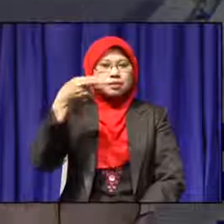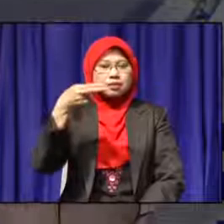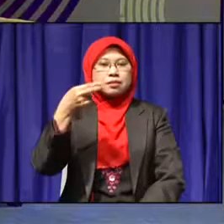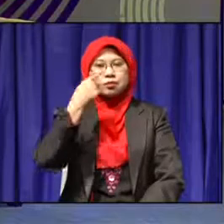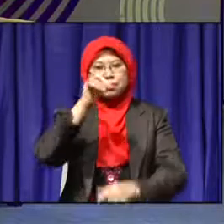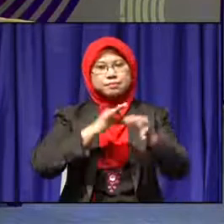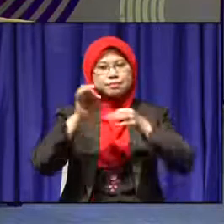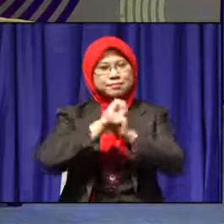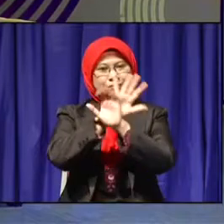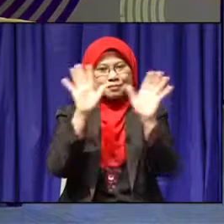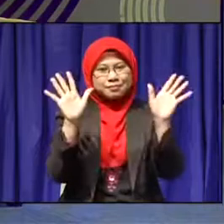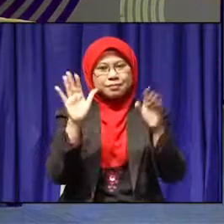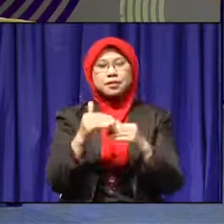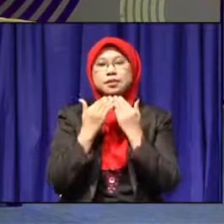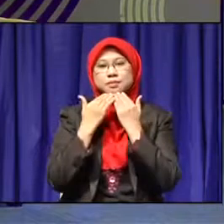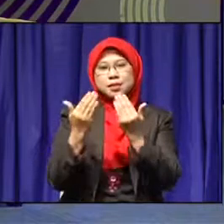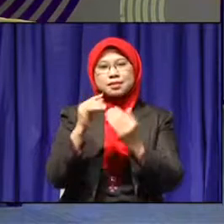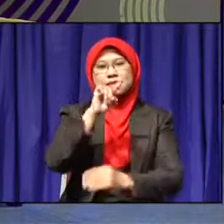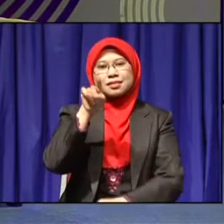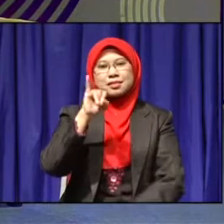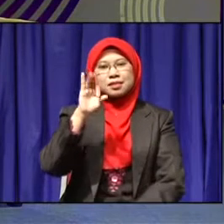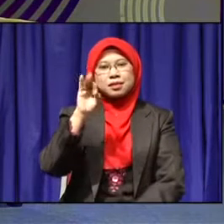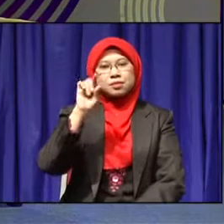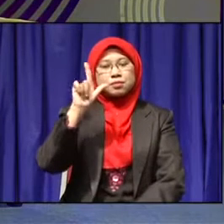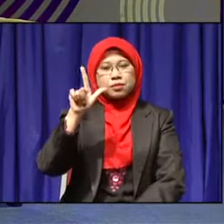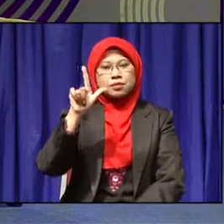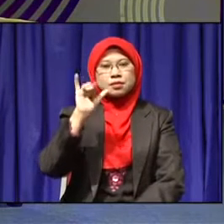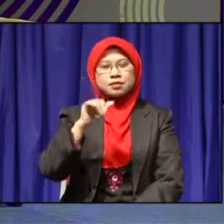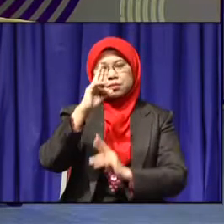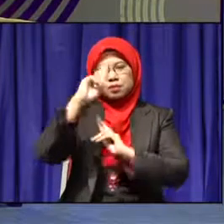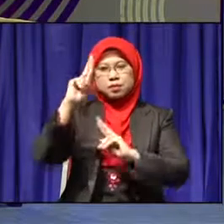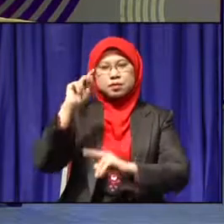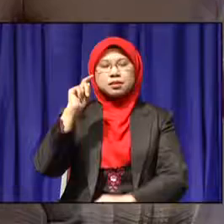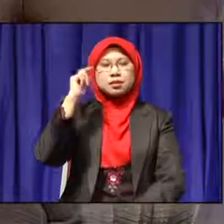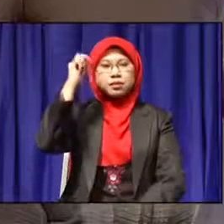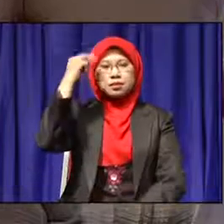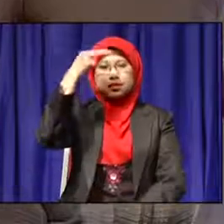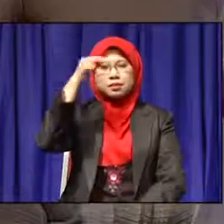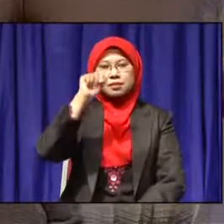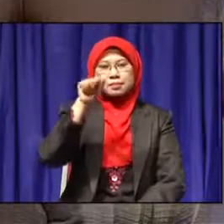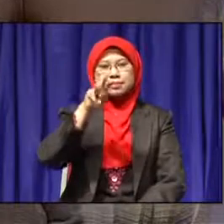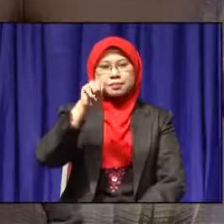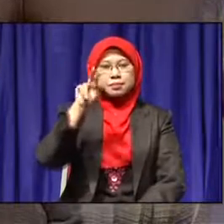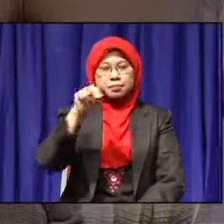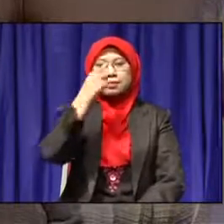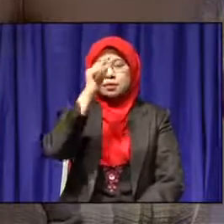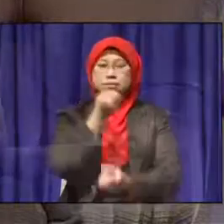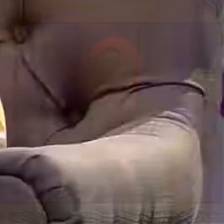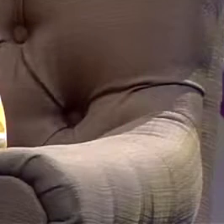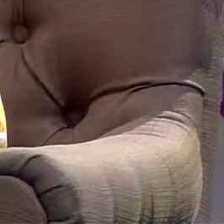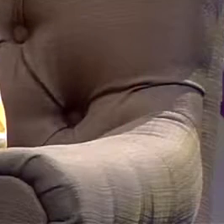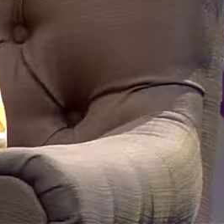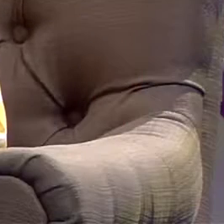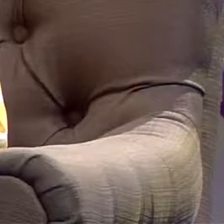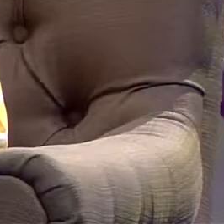di film Terima kasih saudara zaiful yang saya hormati ton Azman dan para penonton sekalian untuk makluman semua